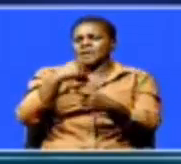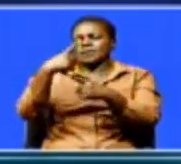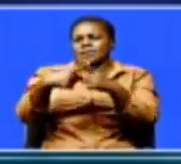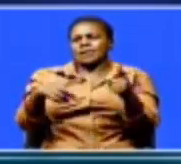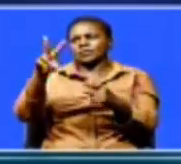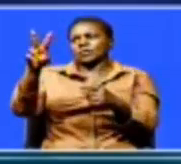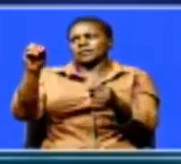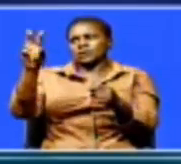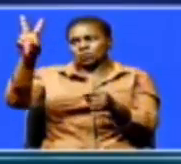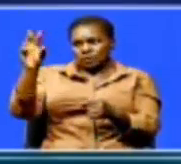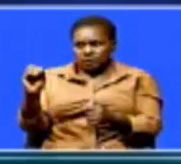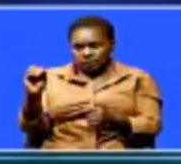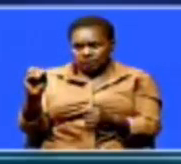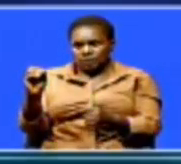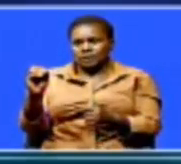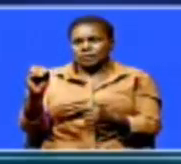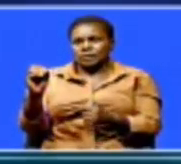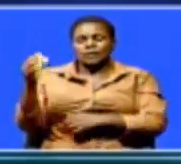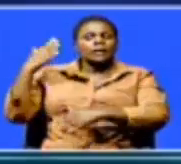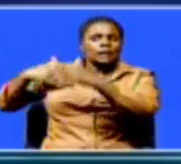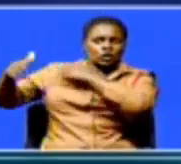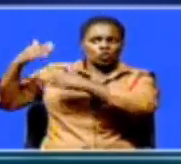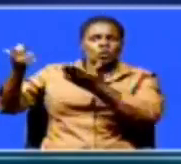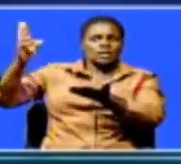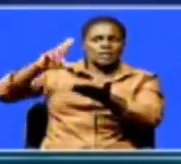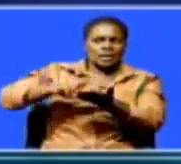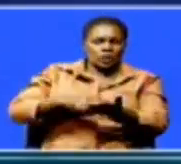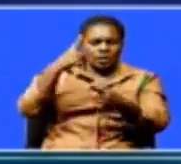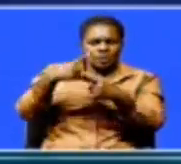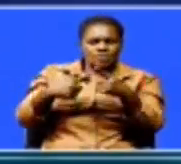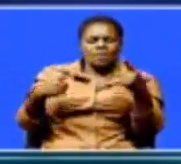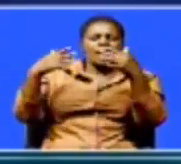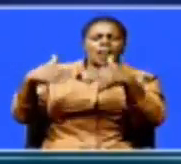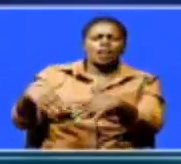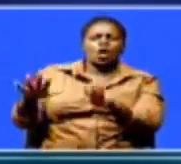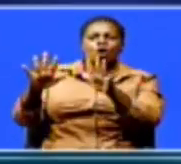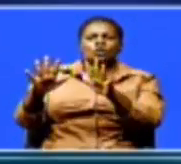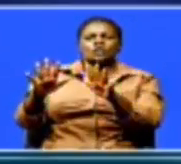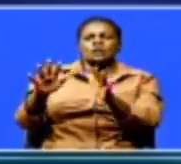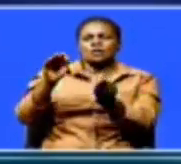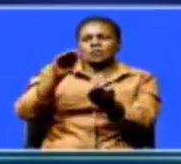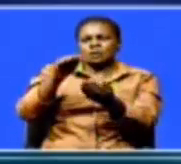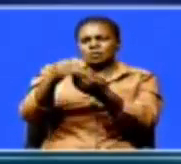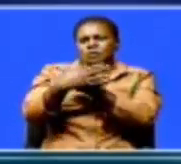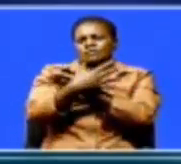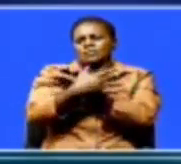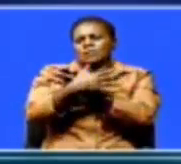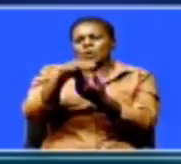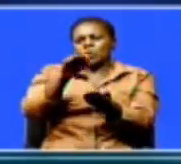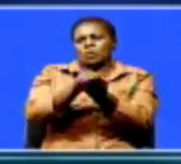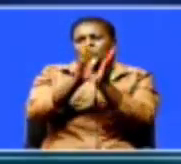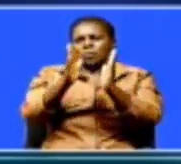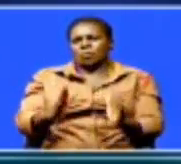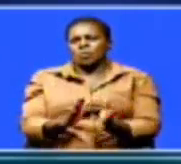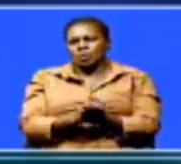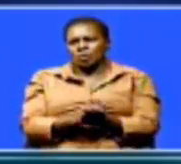wa 2020 utaingia kwenye vitabu vya historia kama mwaka wa hasara kwa wakulima wa vipepeo. Since the inception of the